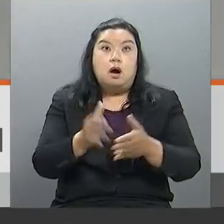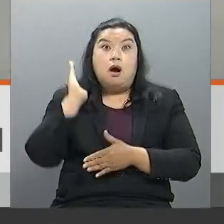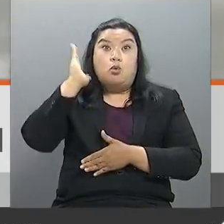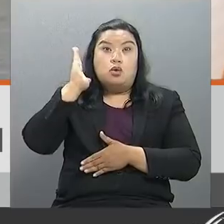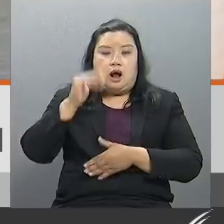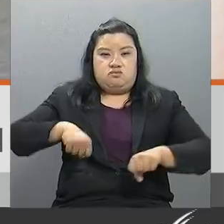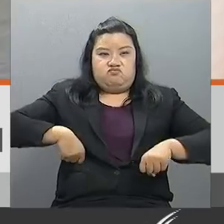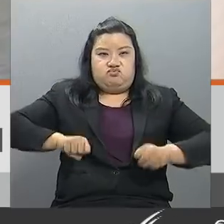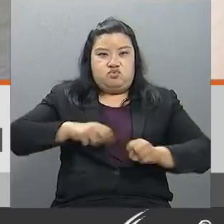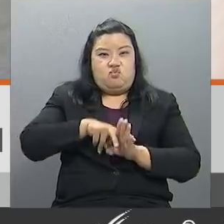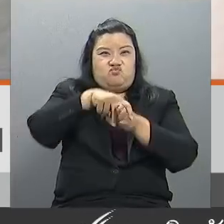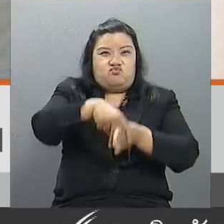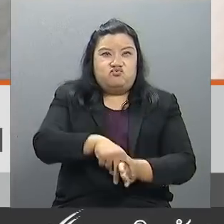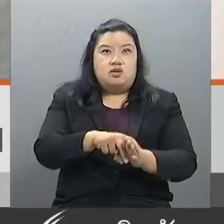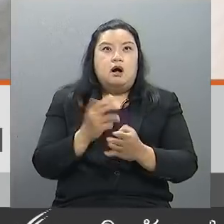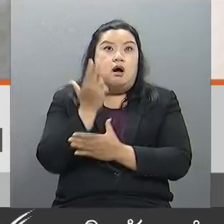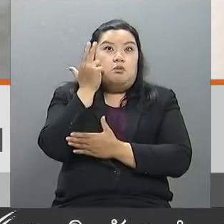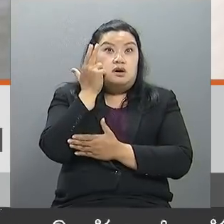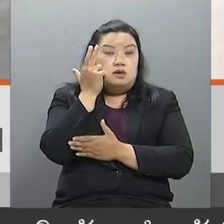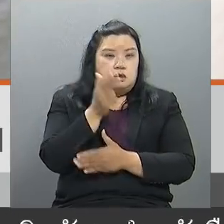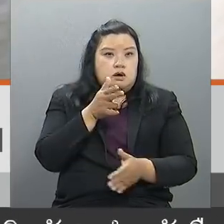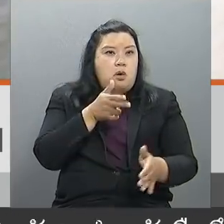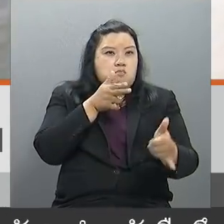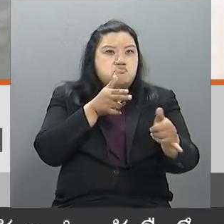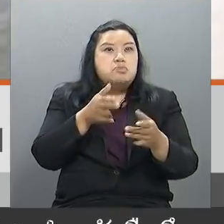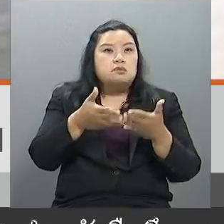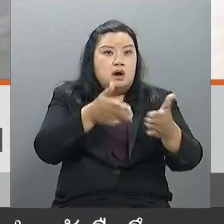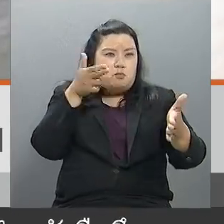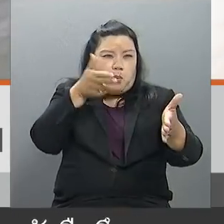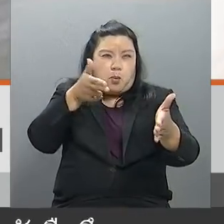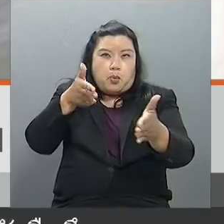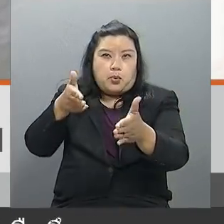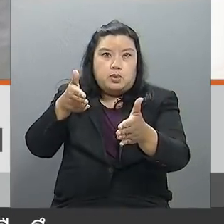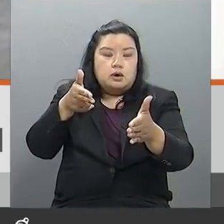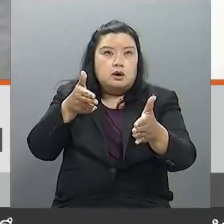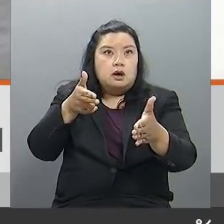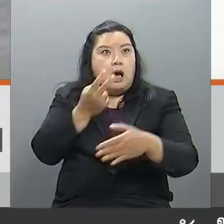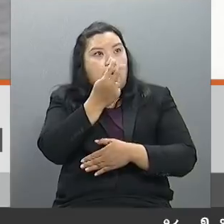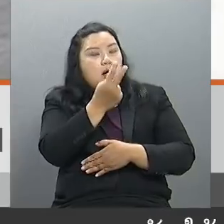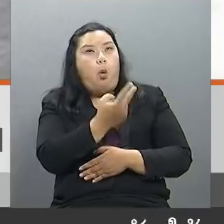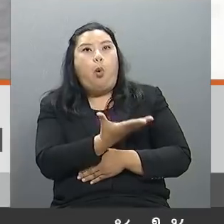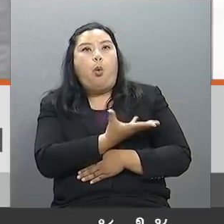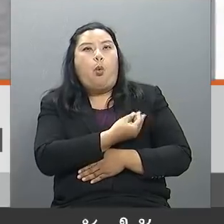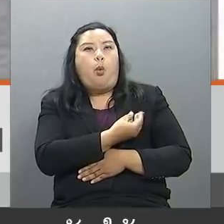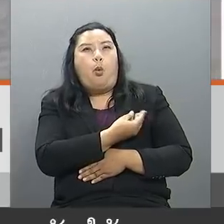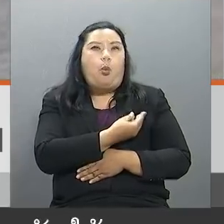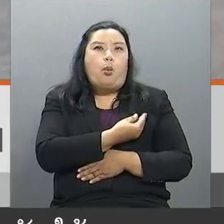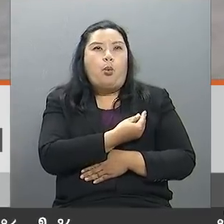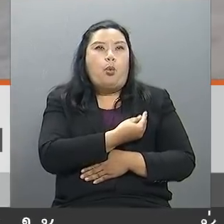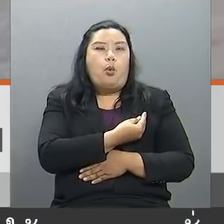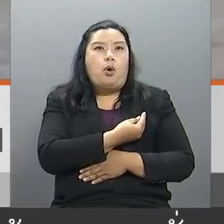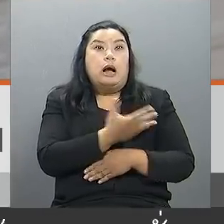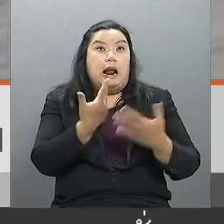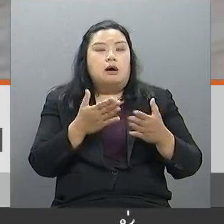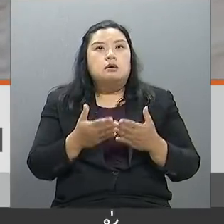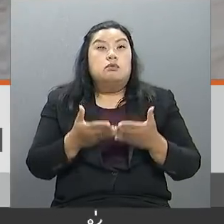ใช้อาวุธปืนไล่ยิงชาวประมงพื้นบ้านเหตุการณ์ที่เกิดขึ้นก็สร้างความตื่นกลัวให้กับชาวประมงต่างขับเรือหนีเอาชีวิ